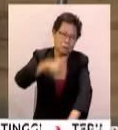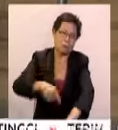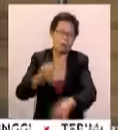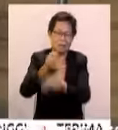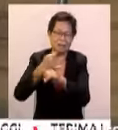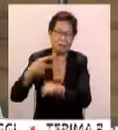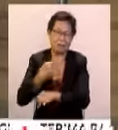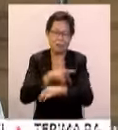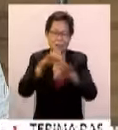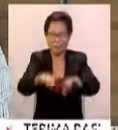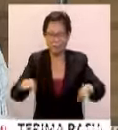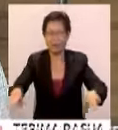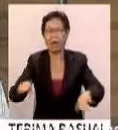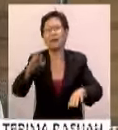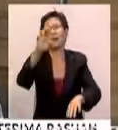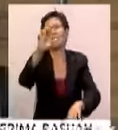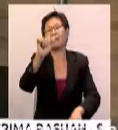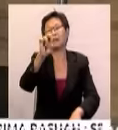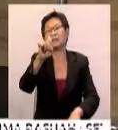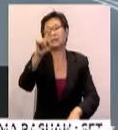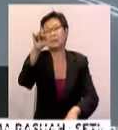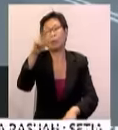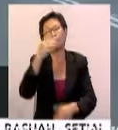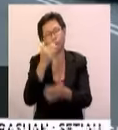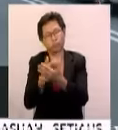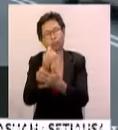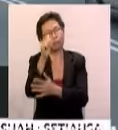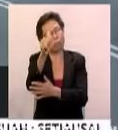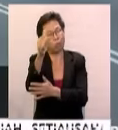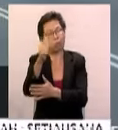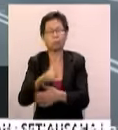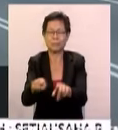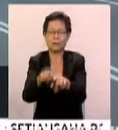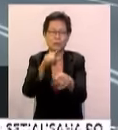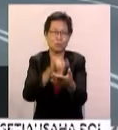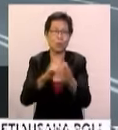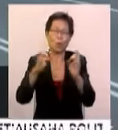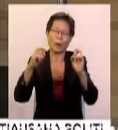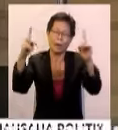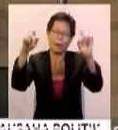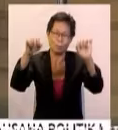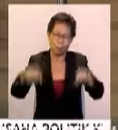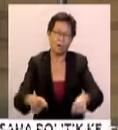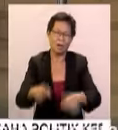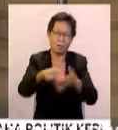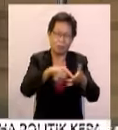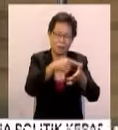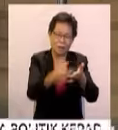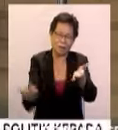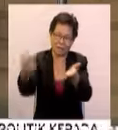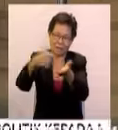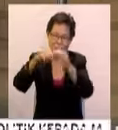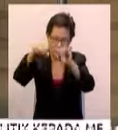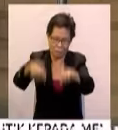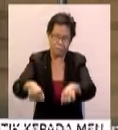semua anak-anak yang di sini jadi bagus lah. Macam itu lah. Okey lah, boleh undi lagi sekali lagi. Boleh